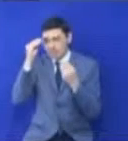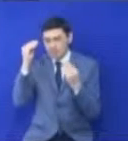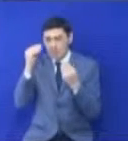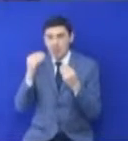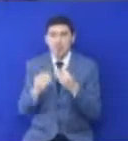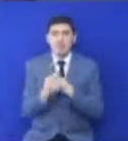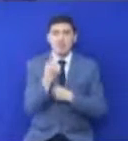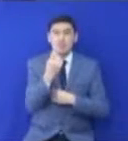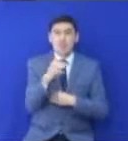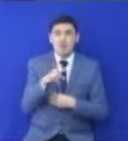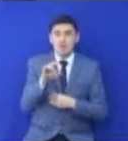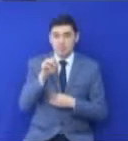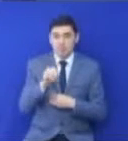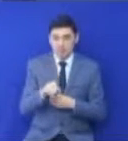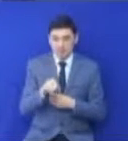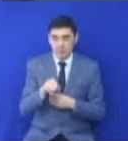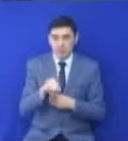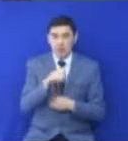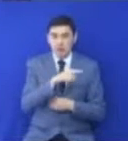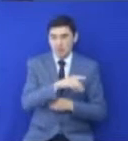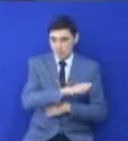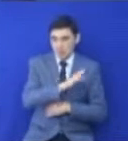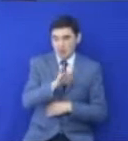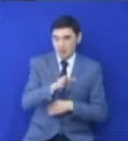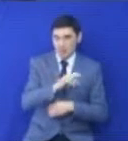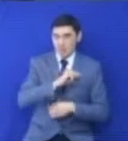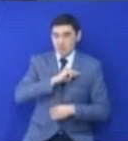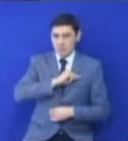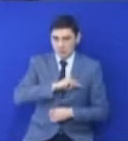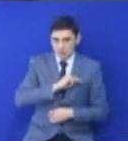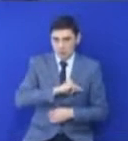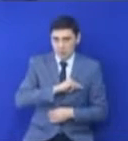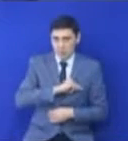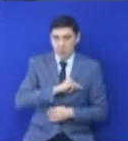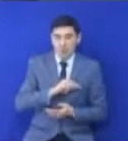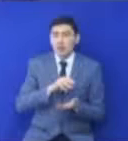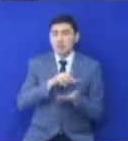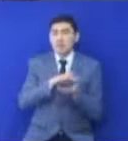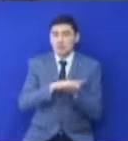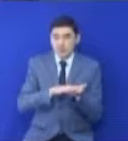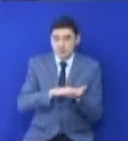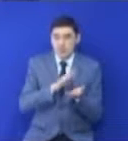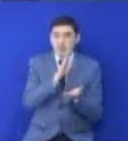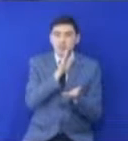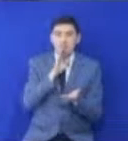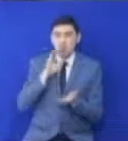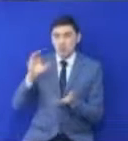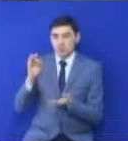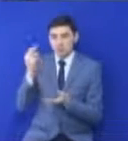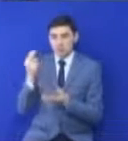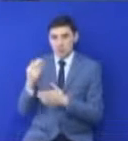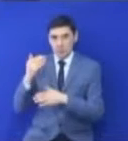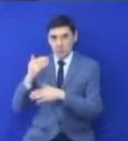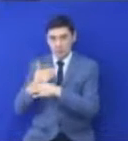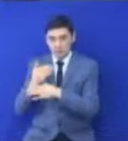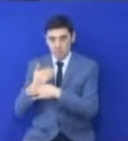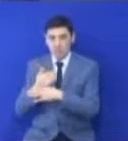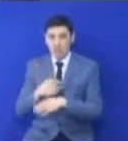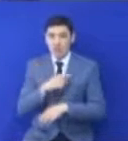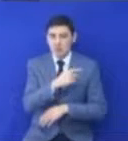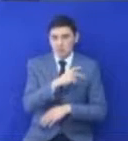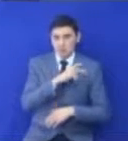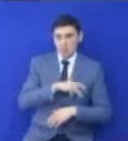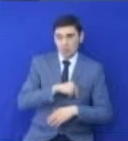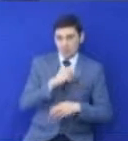марта они выйдут на работу. 1 наурызда олар жұмысқа шығады. Анасы әлеуметтік қызметкер ретінде өз балаларын